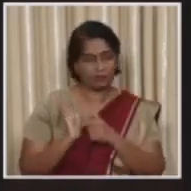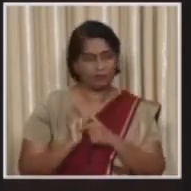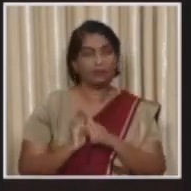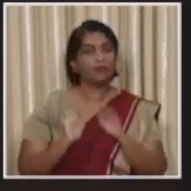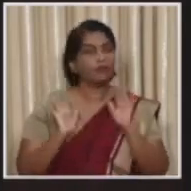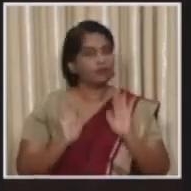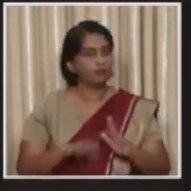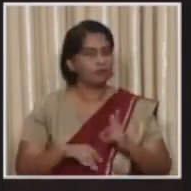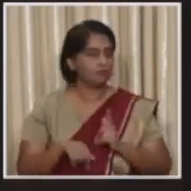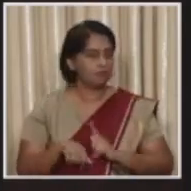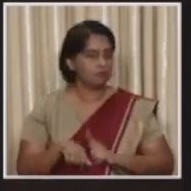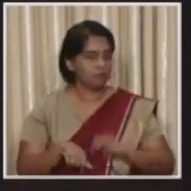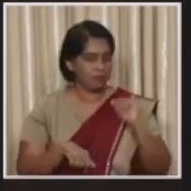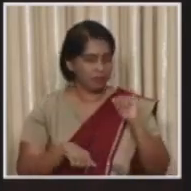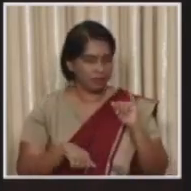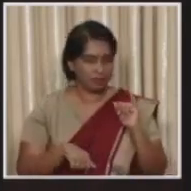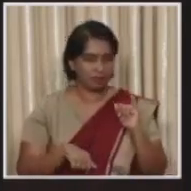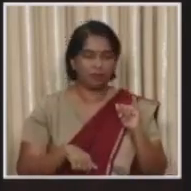නමුත් අවාසනාවකට